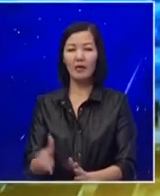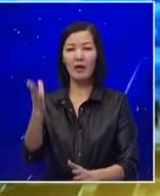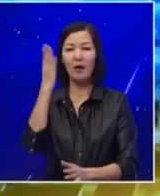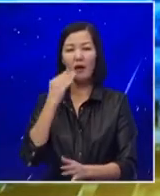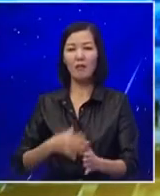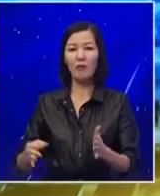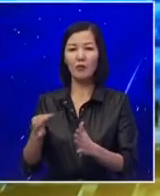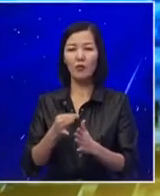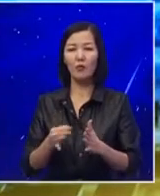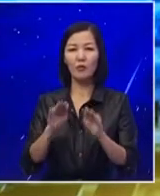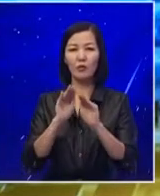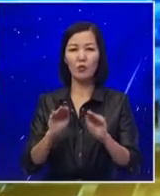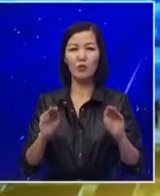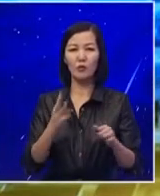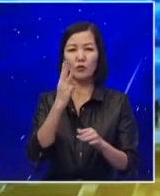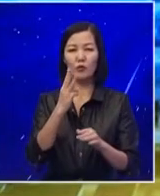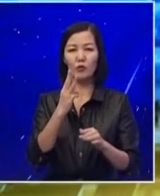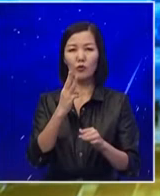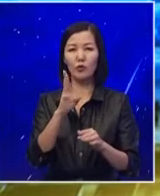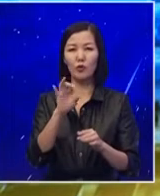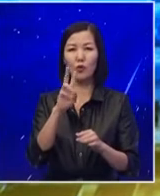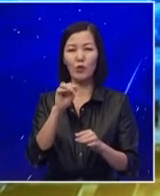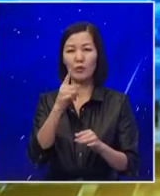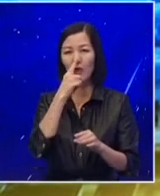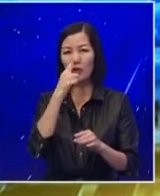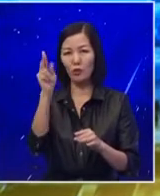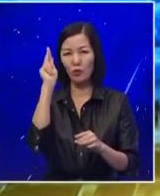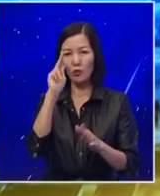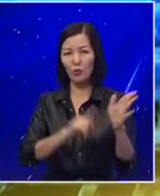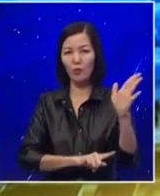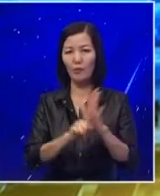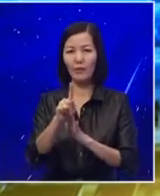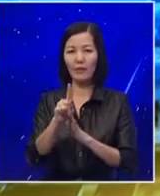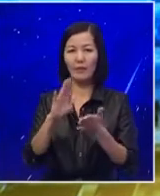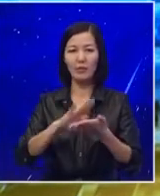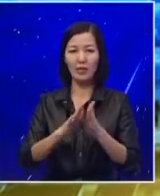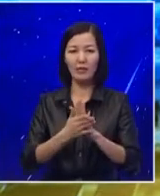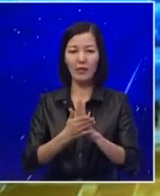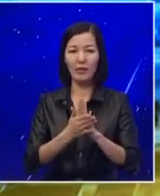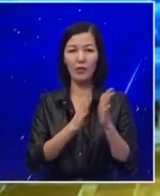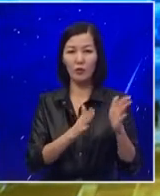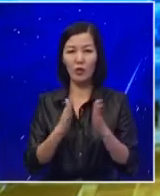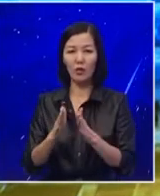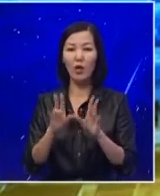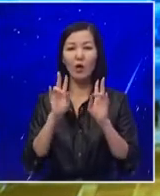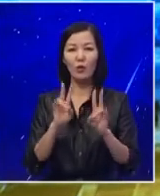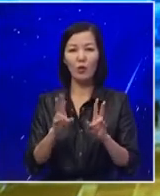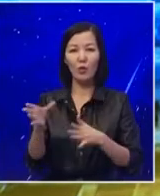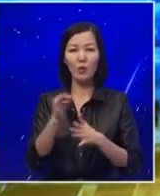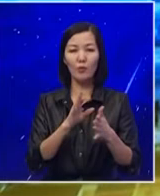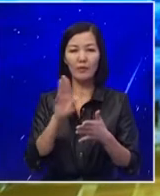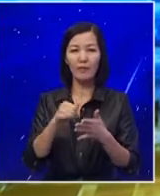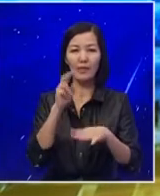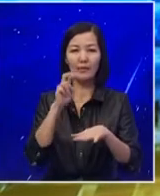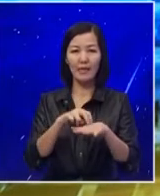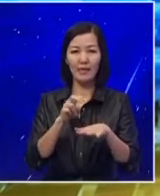Облыс оқушылары үшін 3-90 қашықтықтан оқытумен басталады. Өңірдегі эпидемиологиялық жағдай тұрақты. Дегенмен облыстың бас